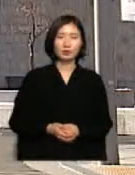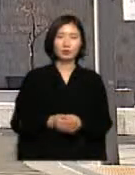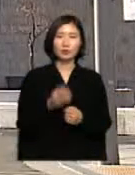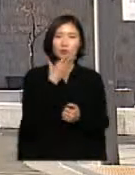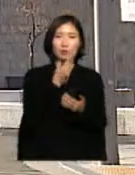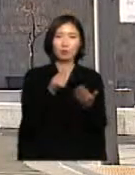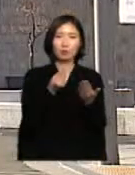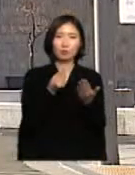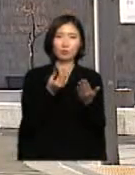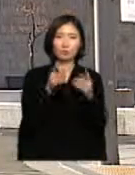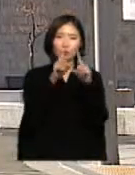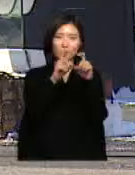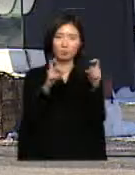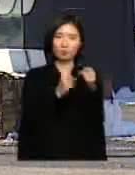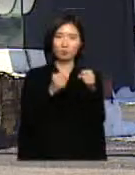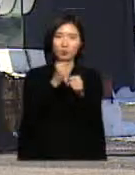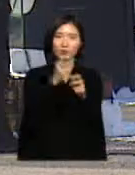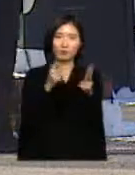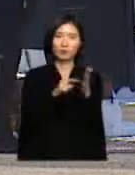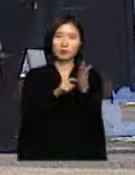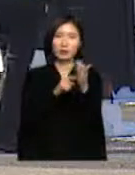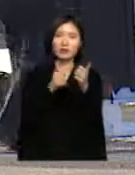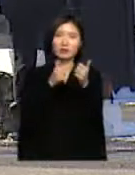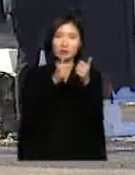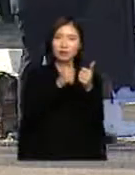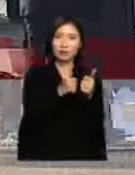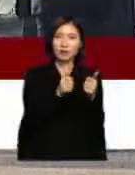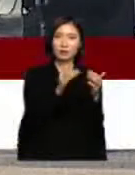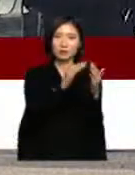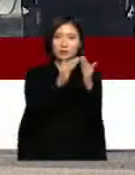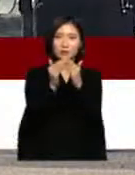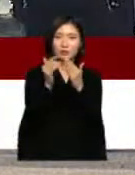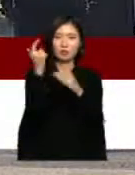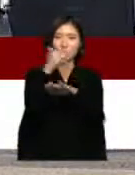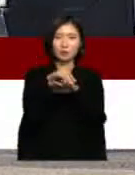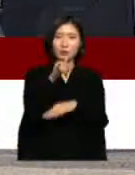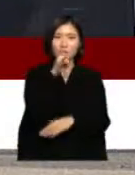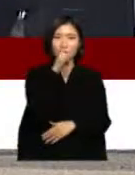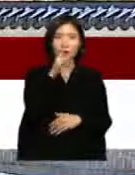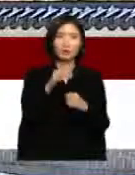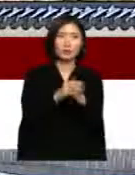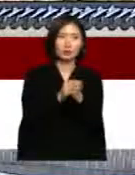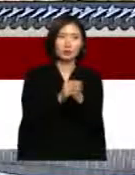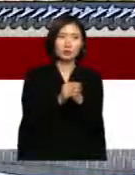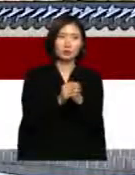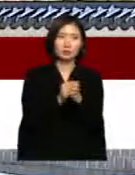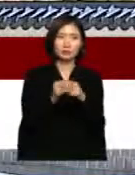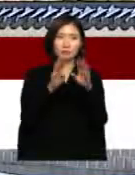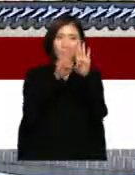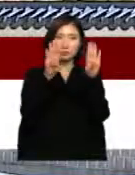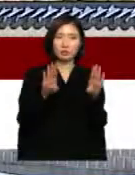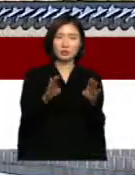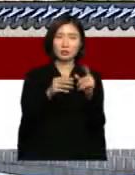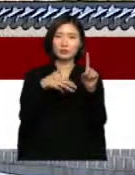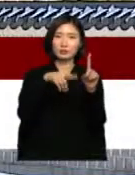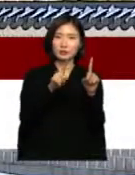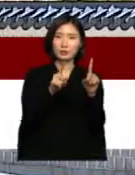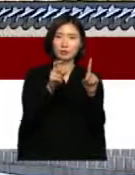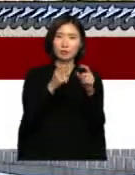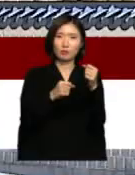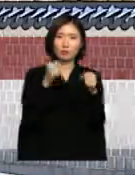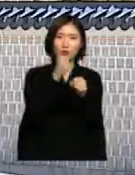경복궁 보건정비 사업에 따라 2031년까지 이전이 예정된 국립민속박물관. 경복궁 1차 보건정비